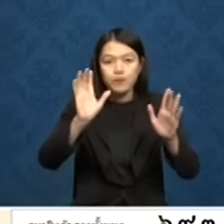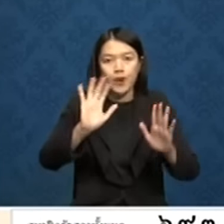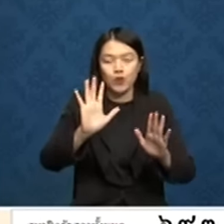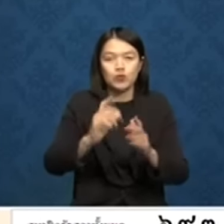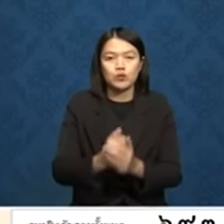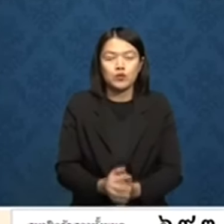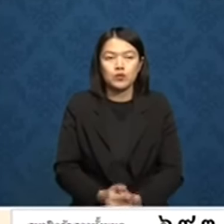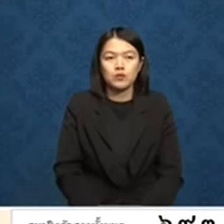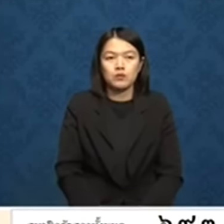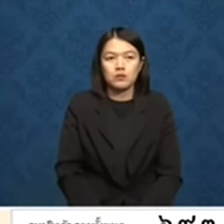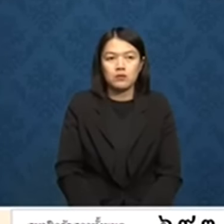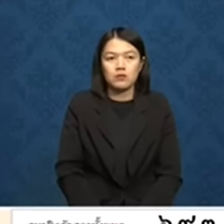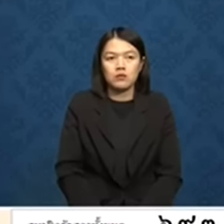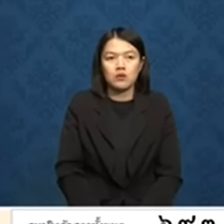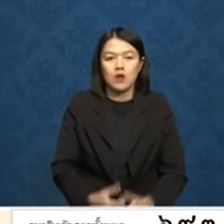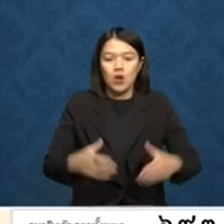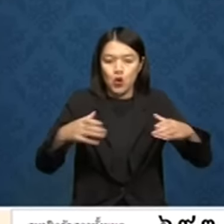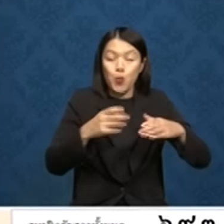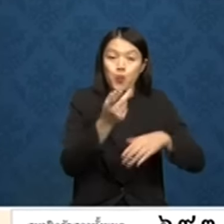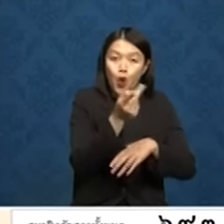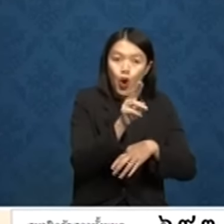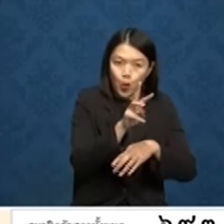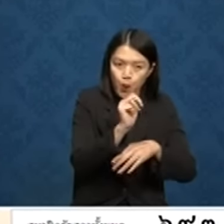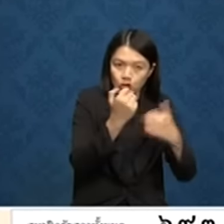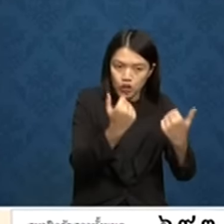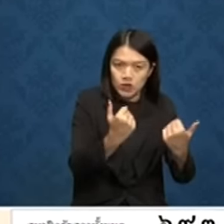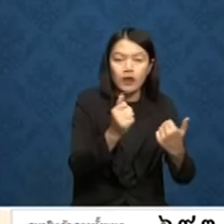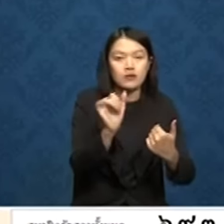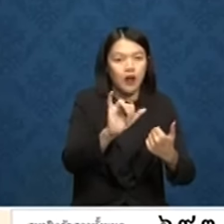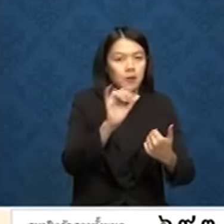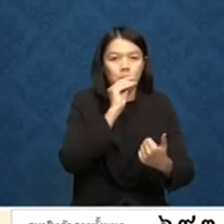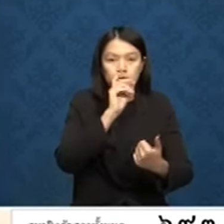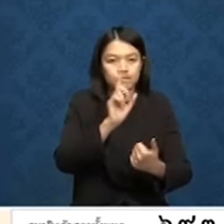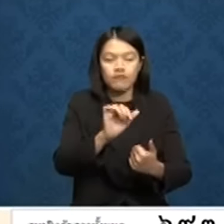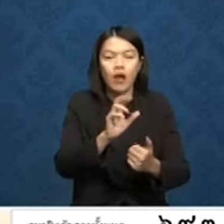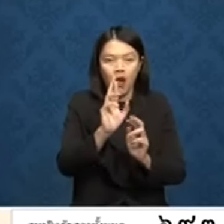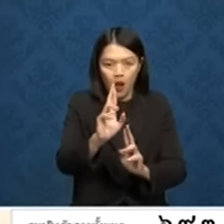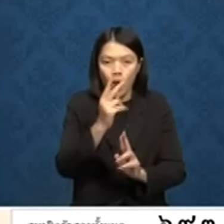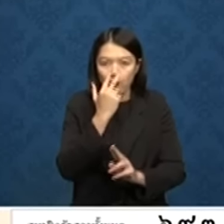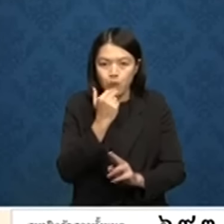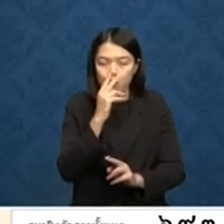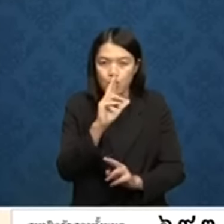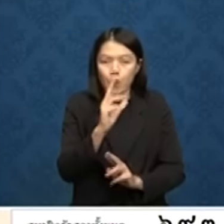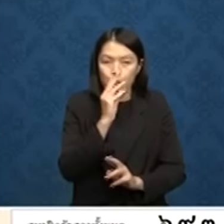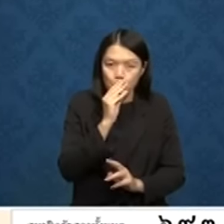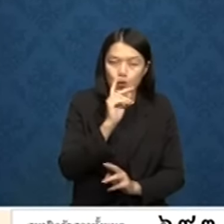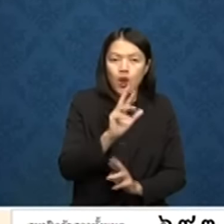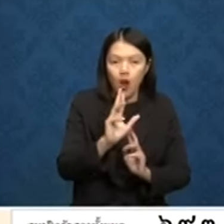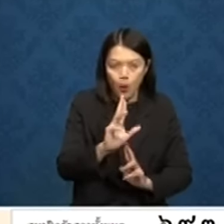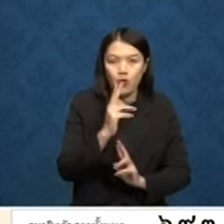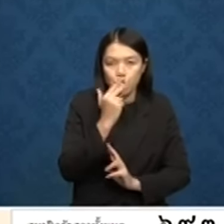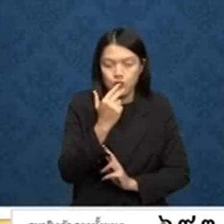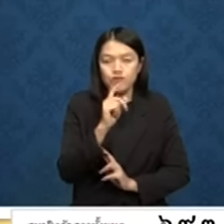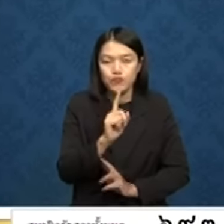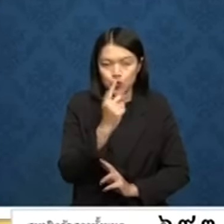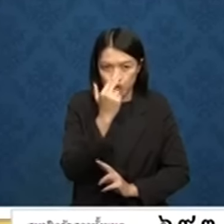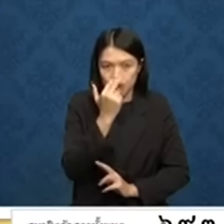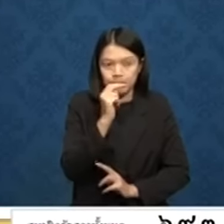ที่ไม่ใช่เป็นคณะรัฐมนตรีปัจจุบันนะครับสมาชิกรัฐสภาขอให้เราระวังในประเด็นนี้ด้วยนะครับ